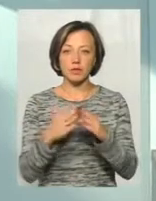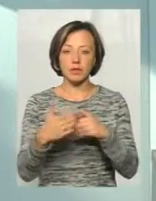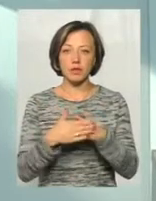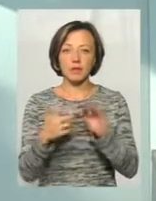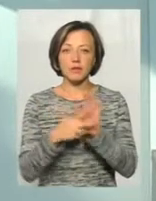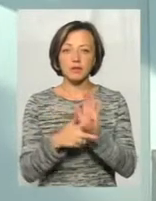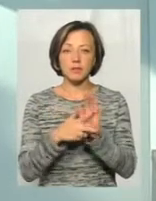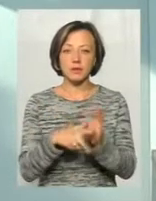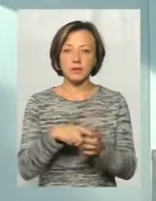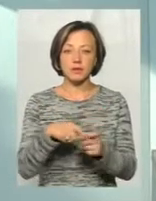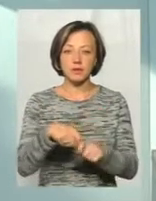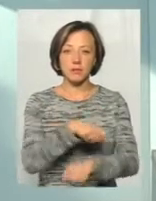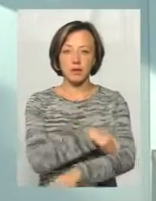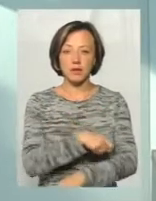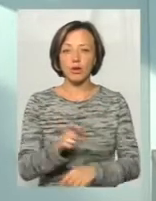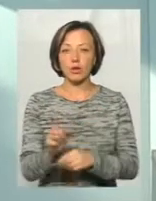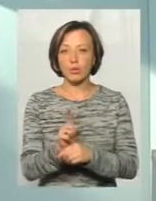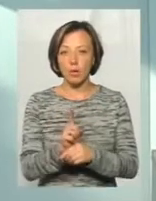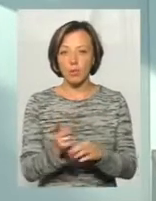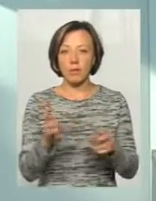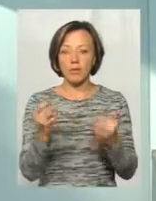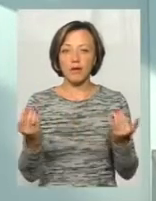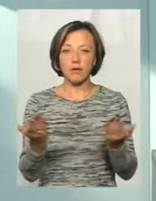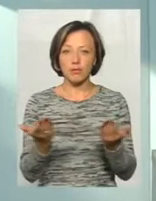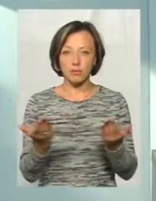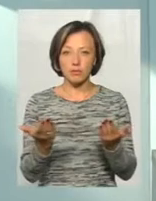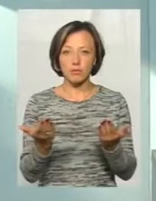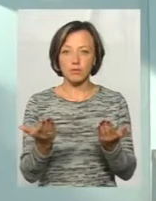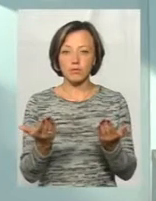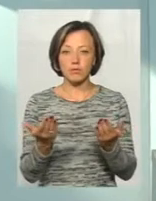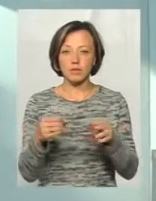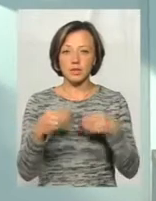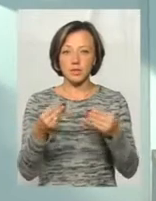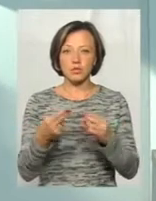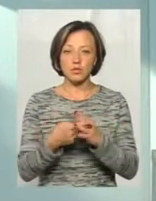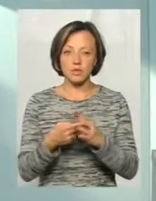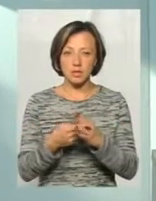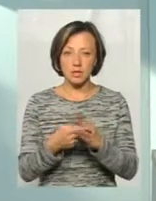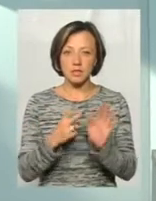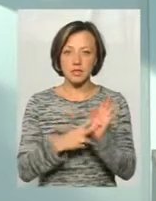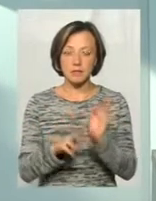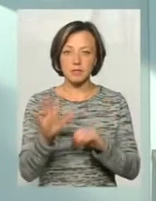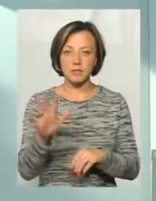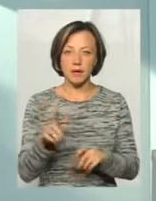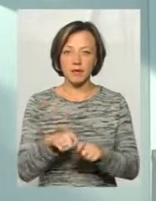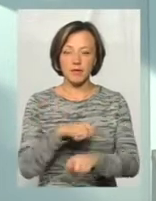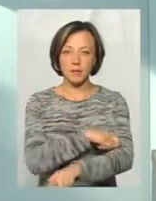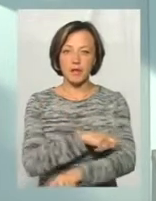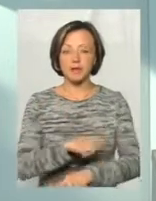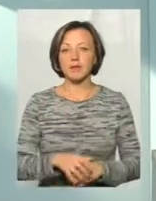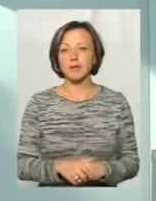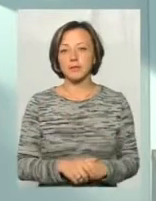80 квадратних метрів, то норма житла, на яку буде призначатися субсидія, становить 75 квадратних метрів. Ну,